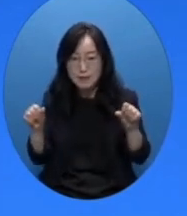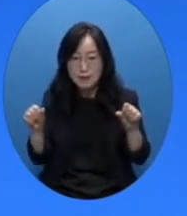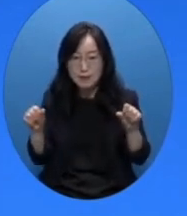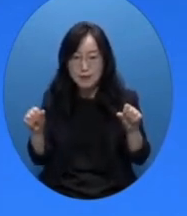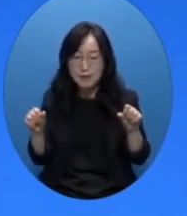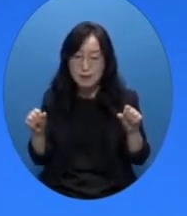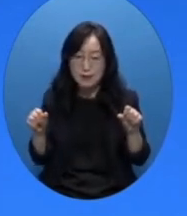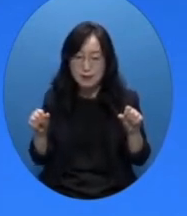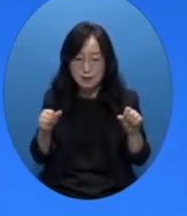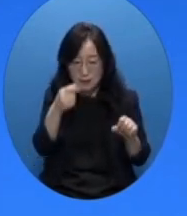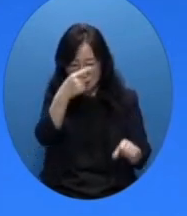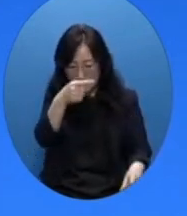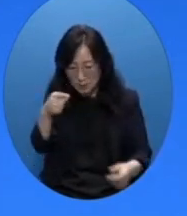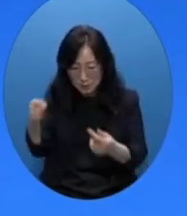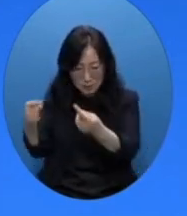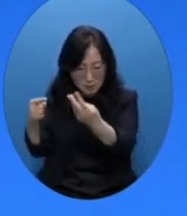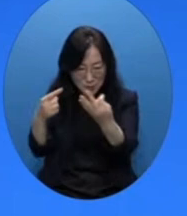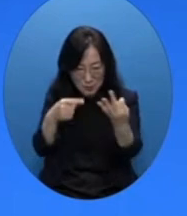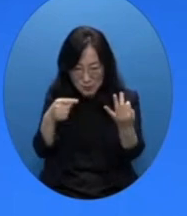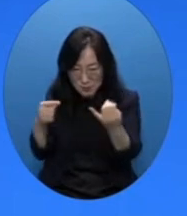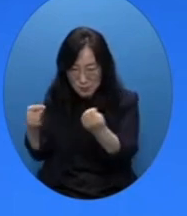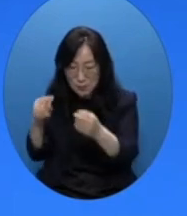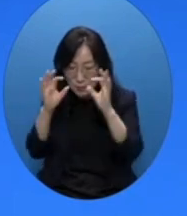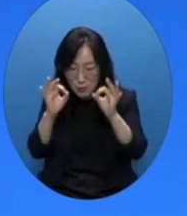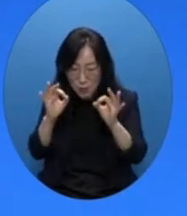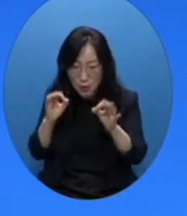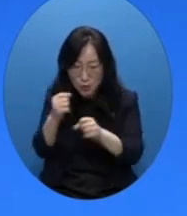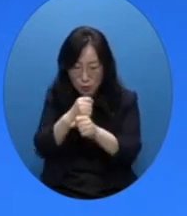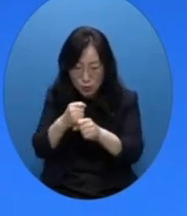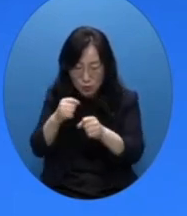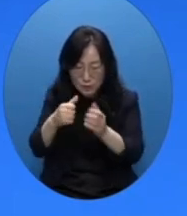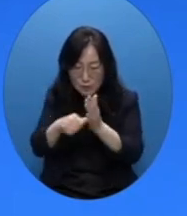망가지고 잘못된 짐까지 다